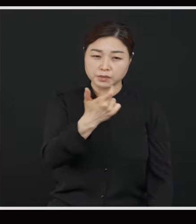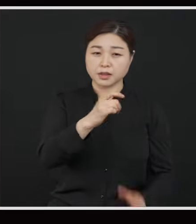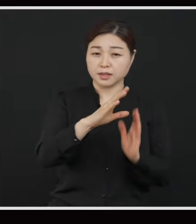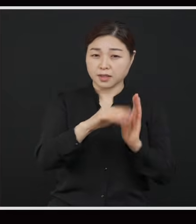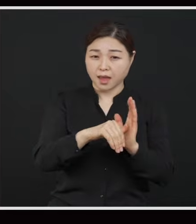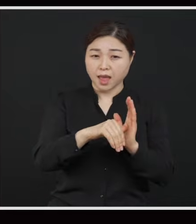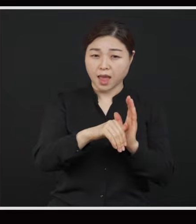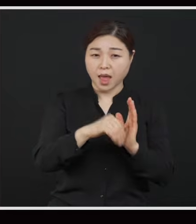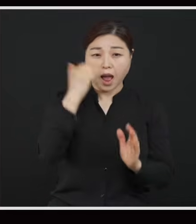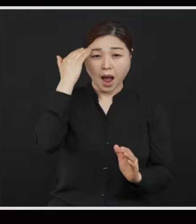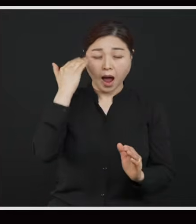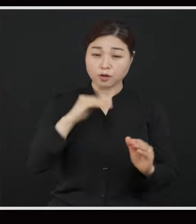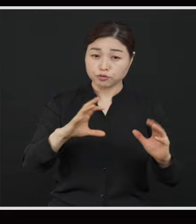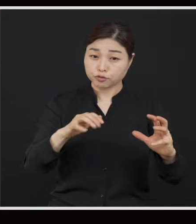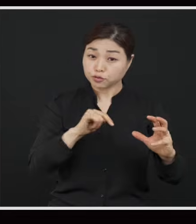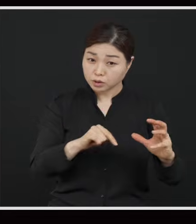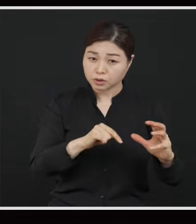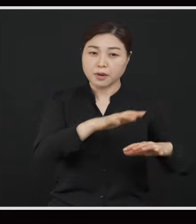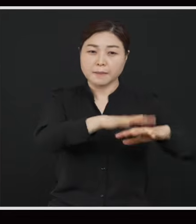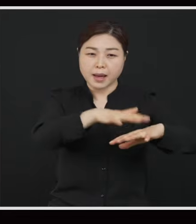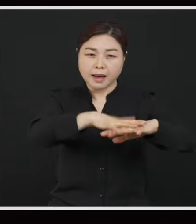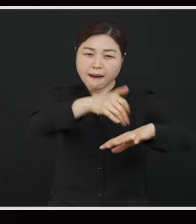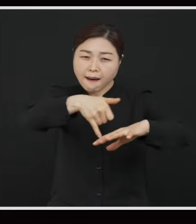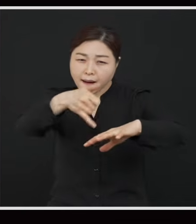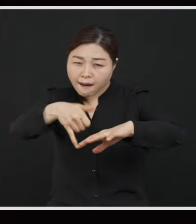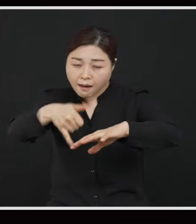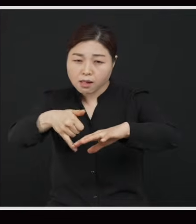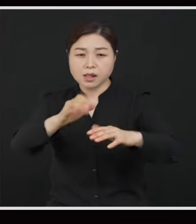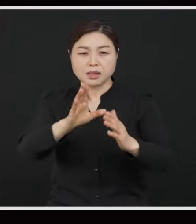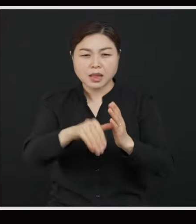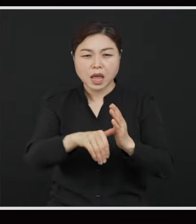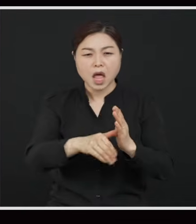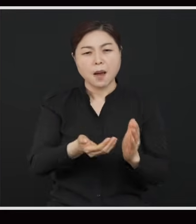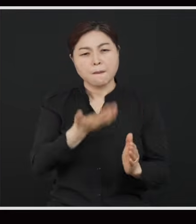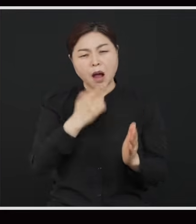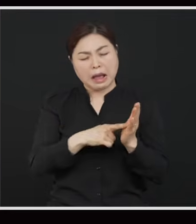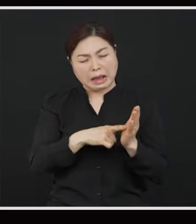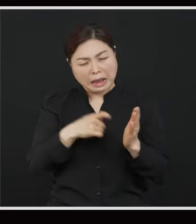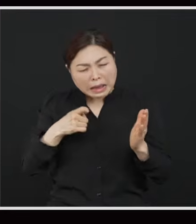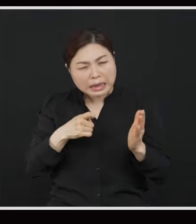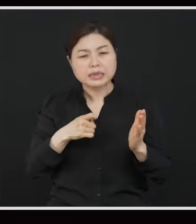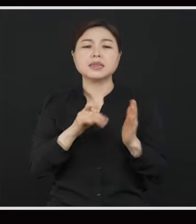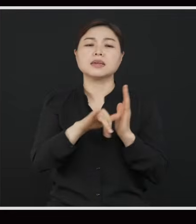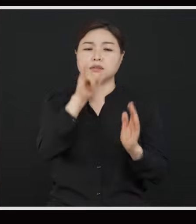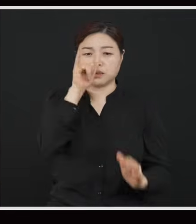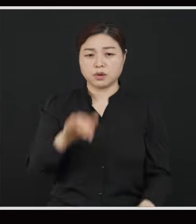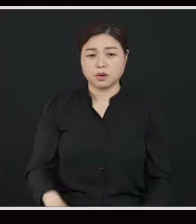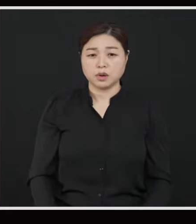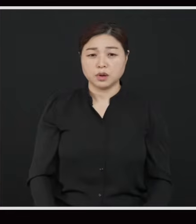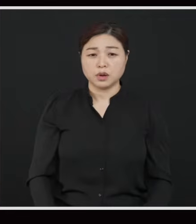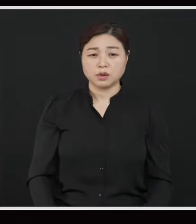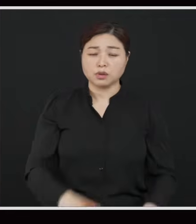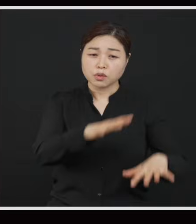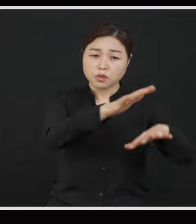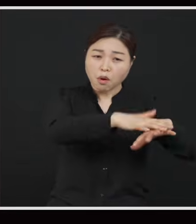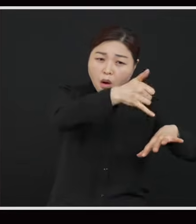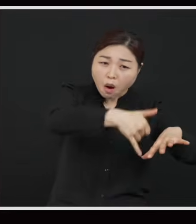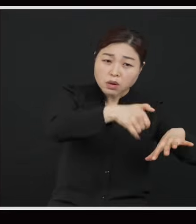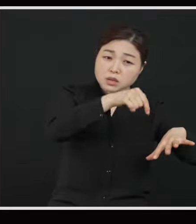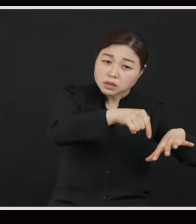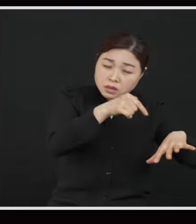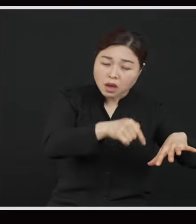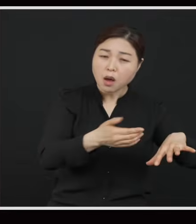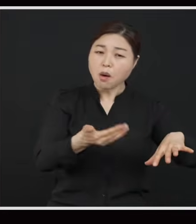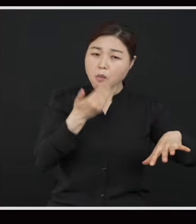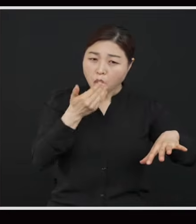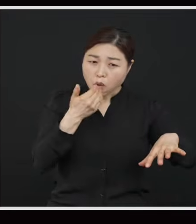1960년대 이전에 우리나라가 농경 사회였는데 그때까지 보릿고개가 있었습니다. 그러니까 농경 사회가 우리 식량 문제를 해결해 주지